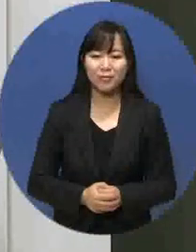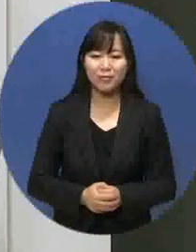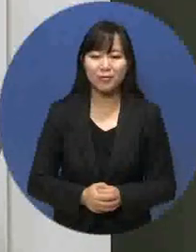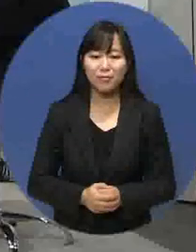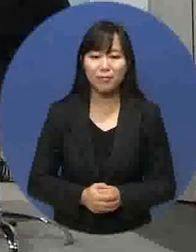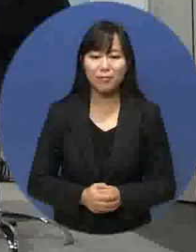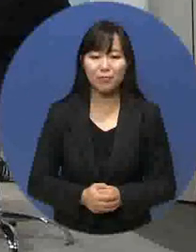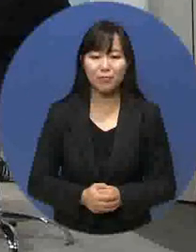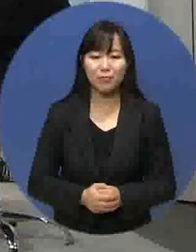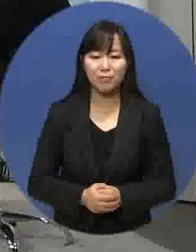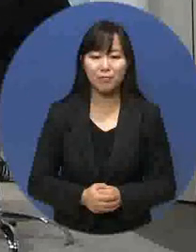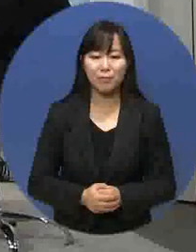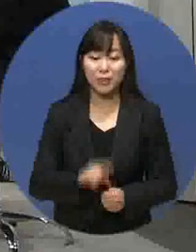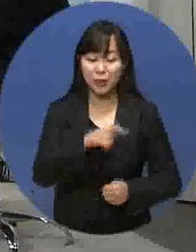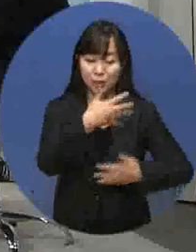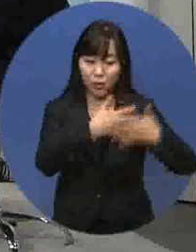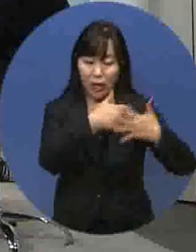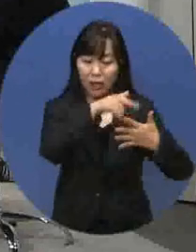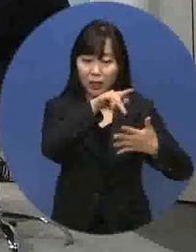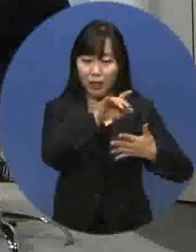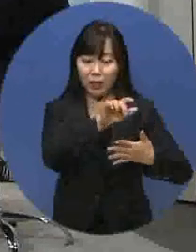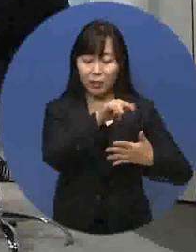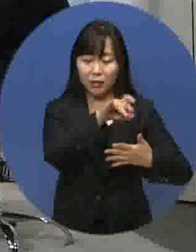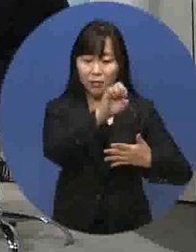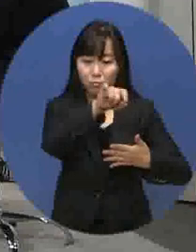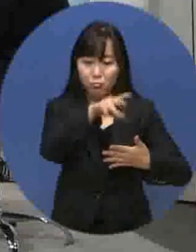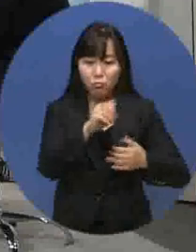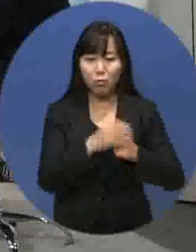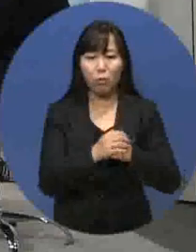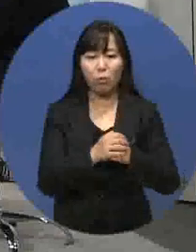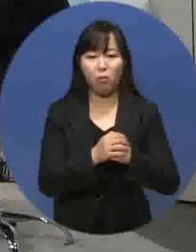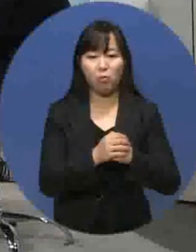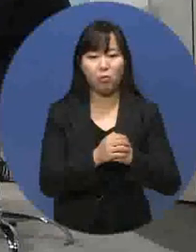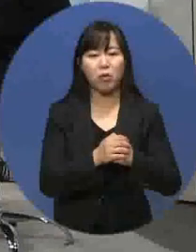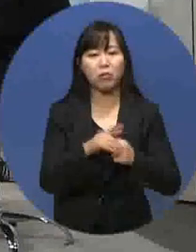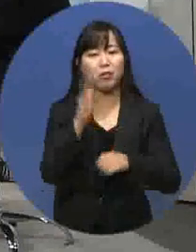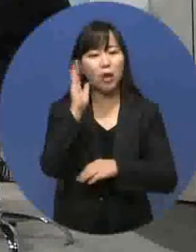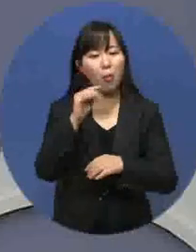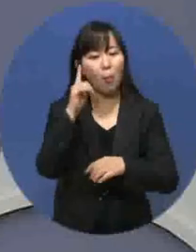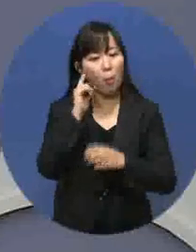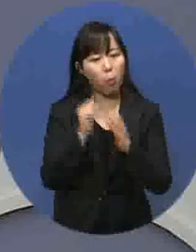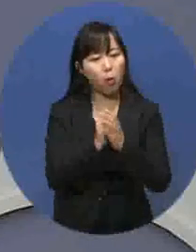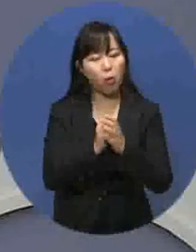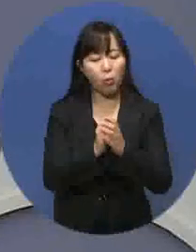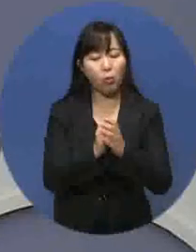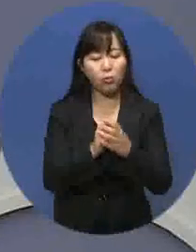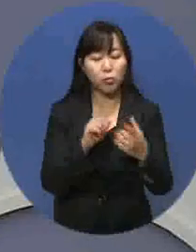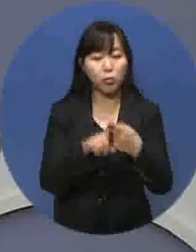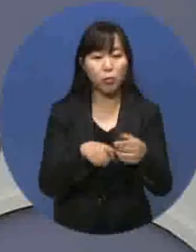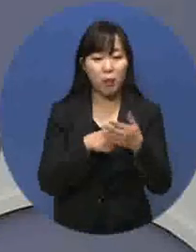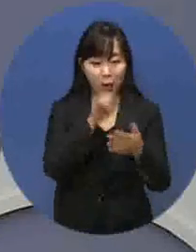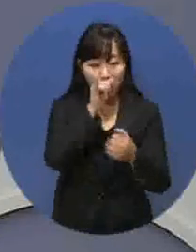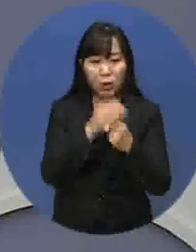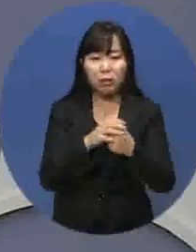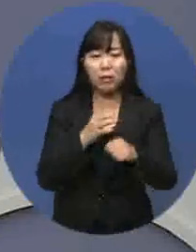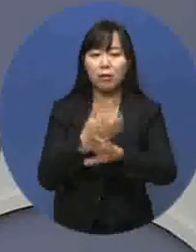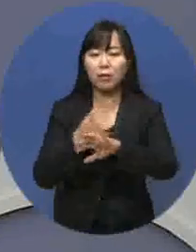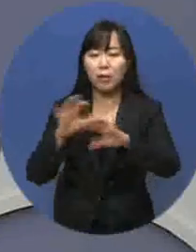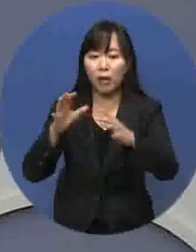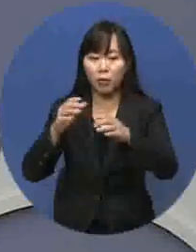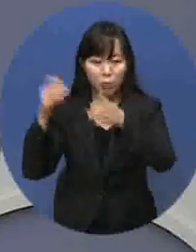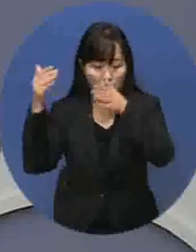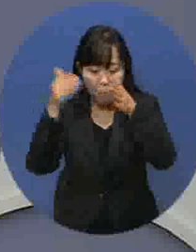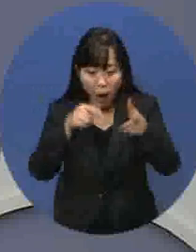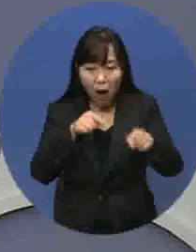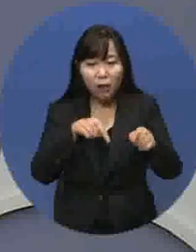기생충 같은 경우는 워낙 얘기가 이제 창의적이고 독창적이고 그런 부분도 있고 그렇지. 그리고 이제 해외에서 사실은 이제 이렇게